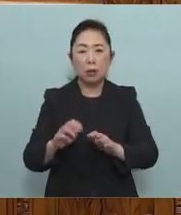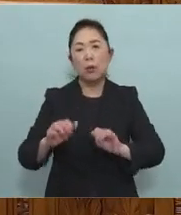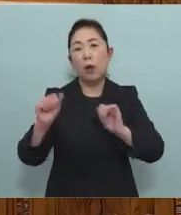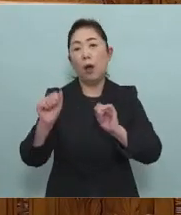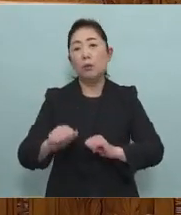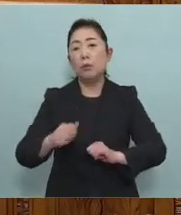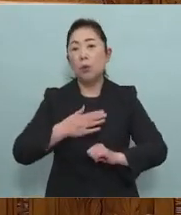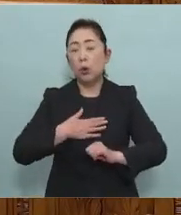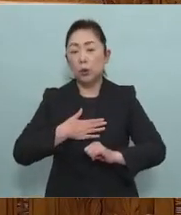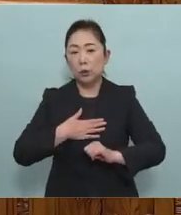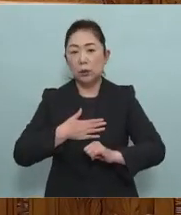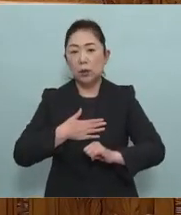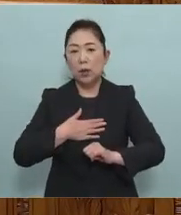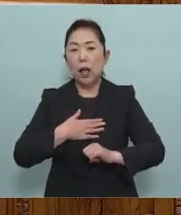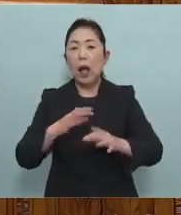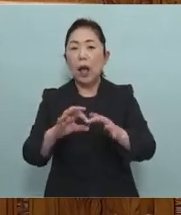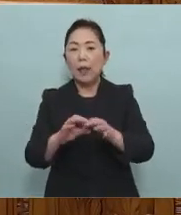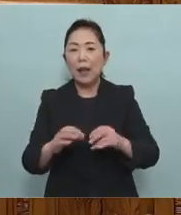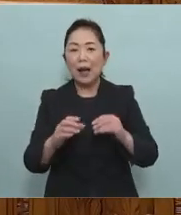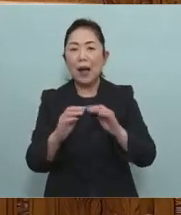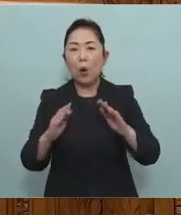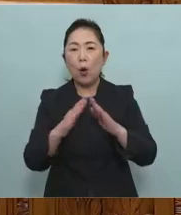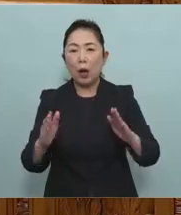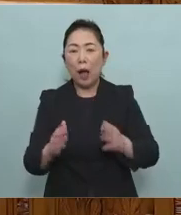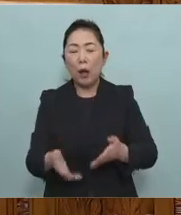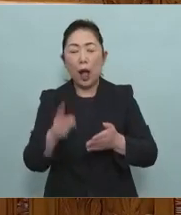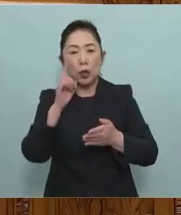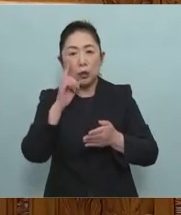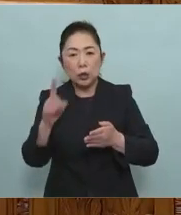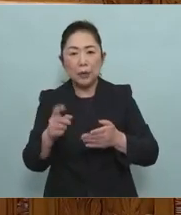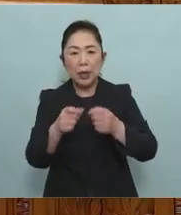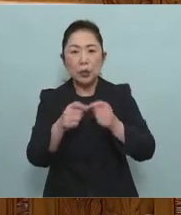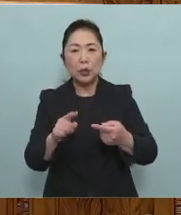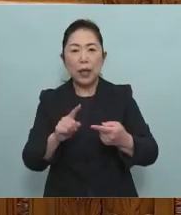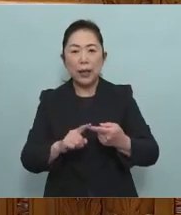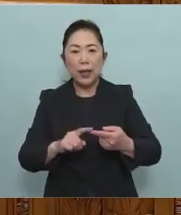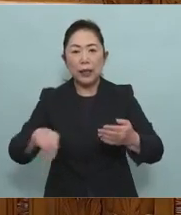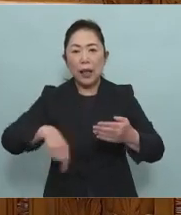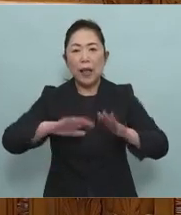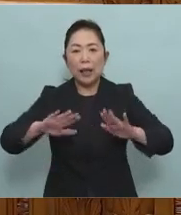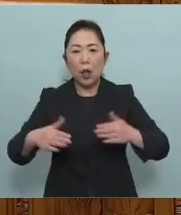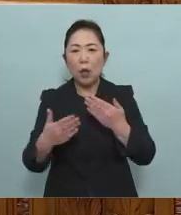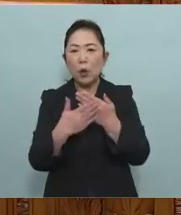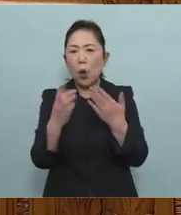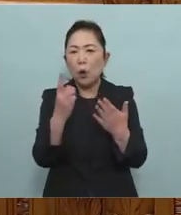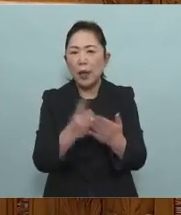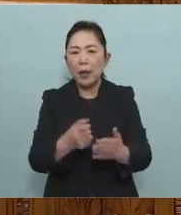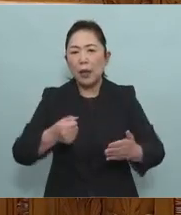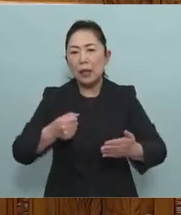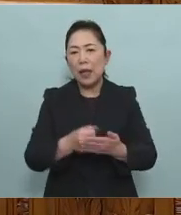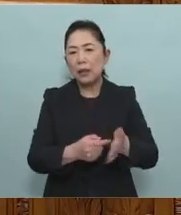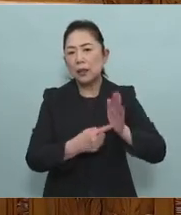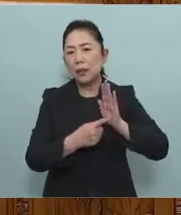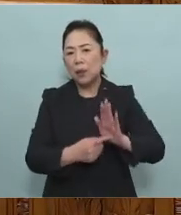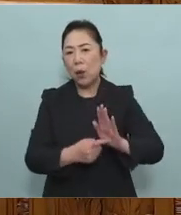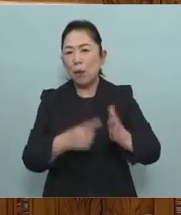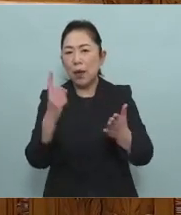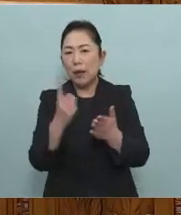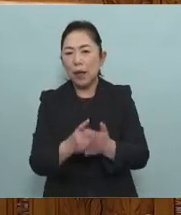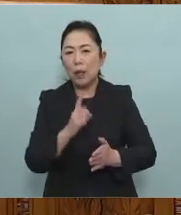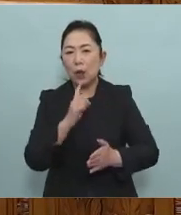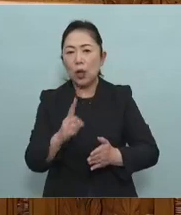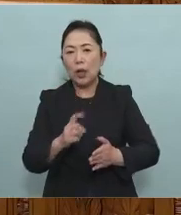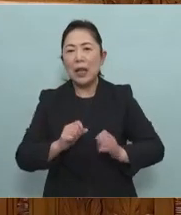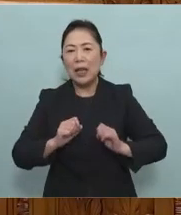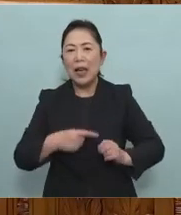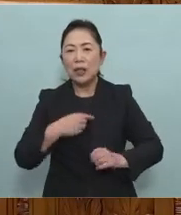だからこそ、国会を軽視し、何ら具体性のない表面だけの決意表明に終始する、 やる